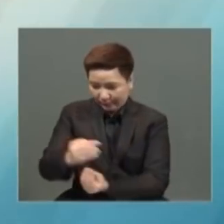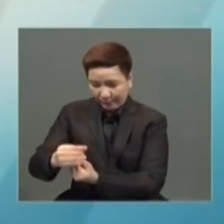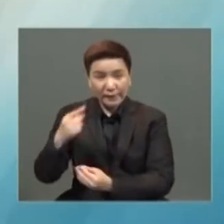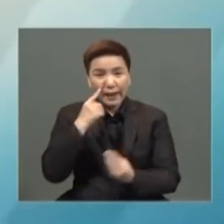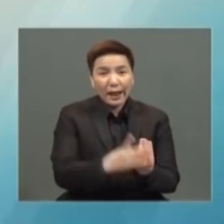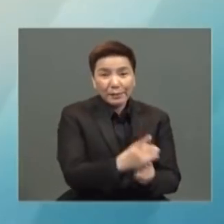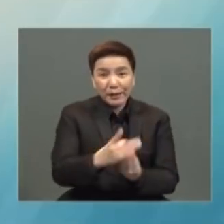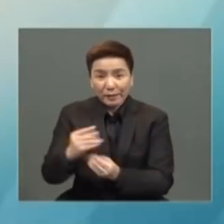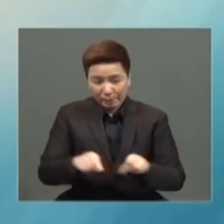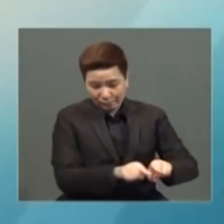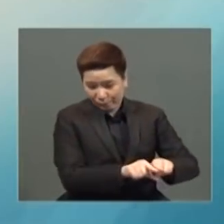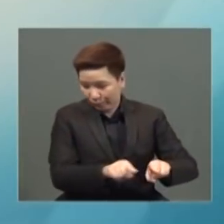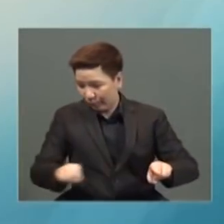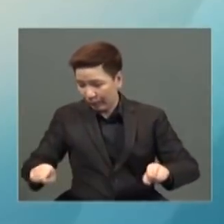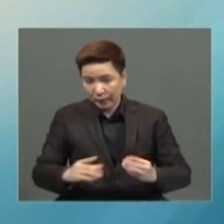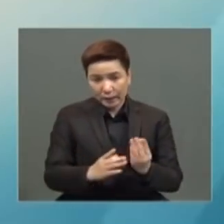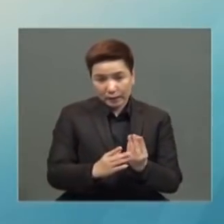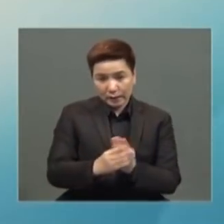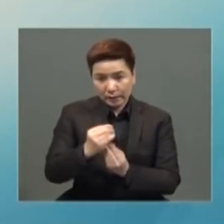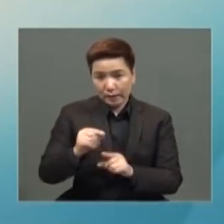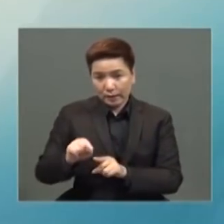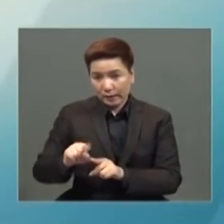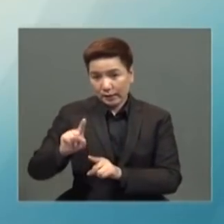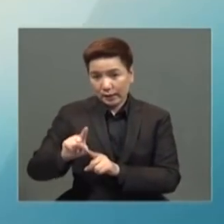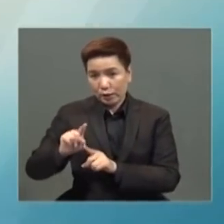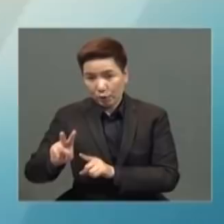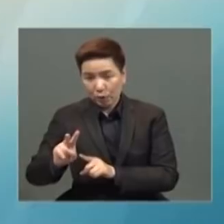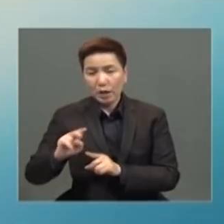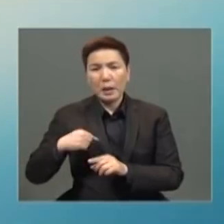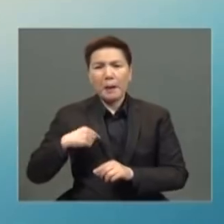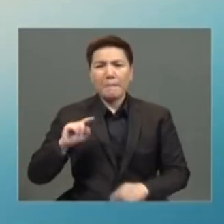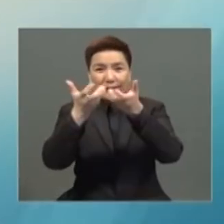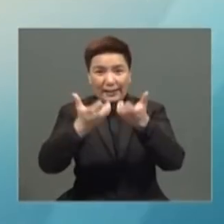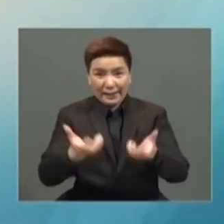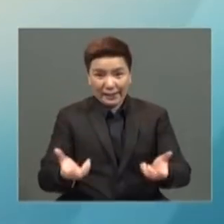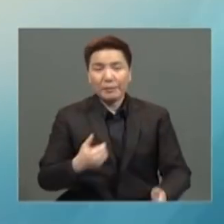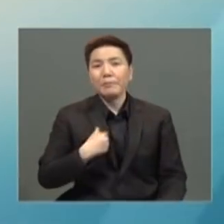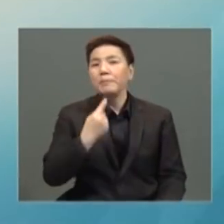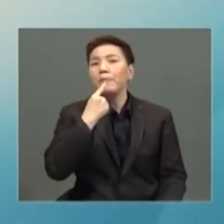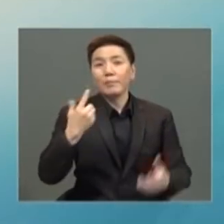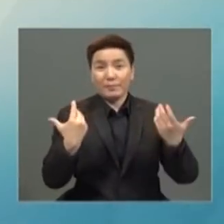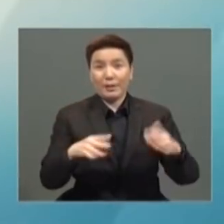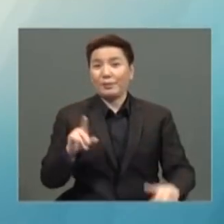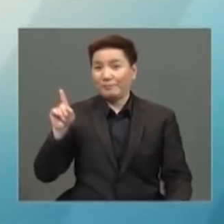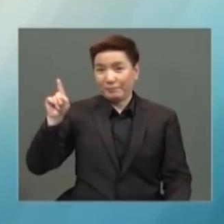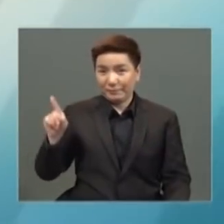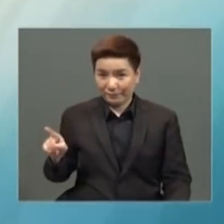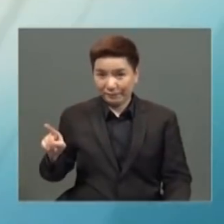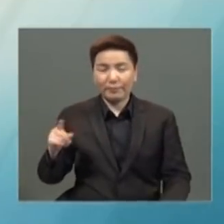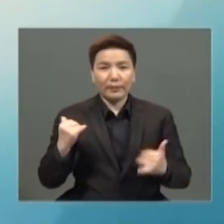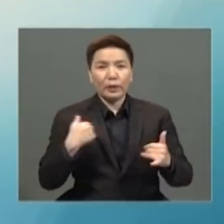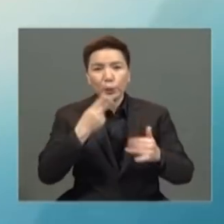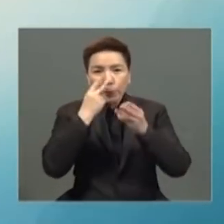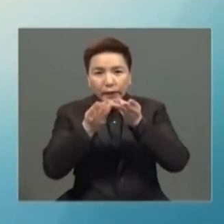มันลดลงค่ะก็มีการขอความร่วมมือกันด้วยเพื่อกราฟในโหสุวิทย์ดูสิมีขนาดนั้นเผื่อว่าพระมันจะลงมา